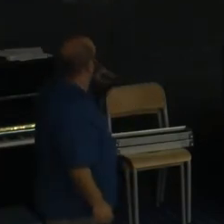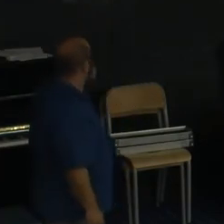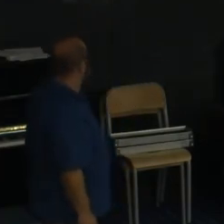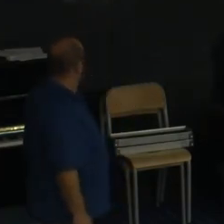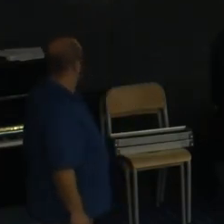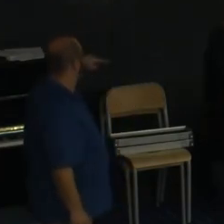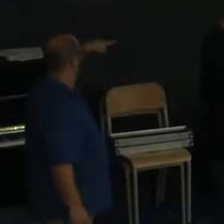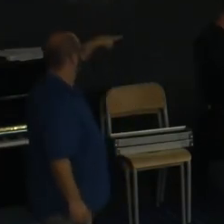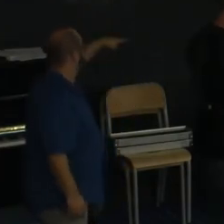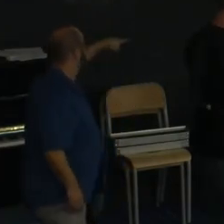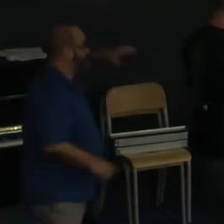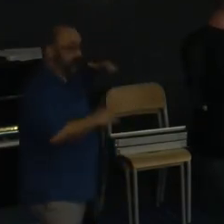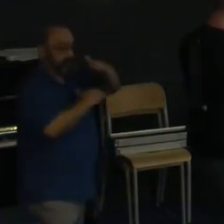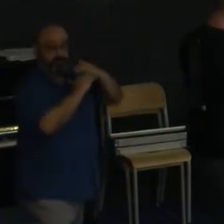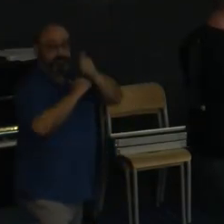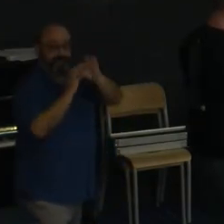qu'on est directement sur la toute première ligne.